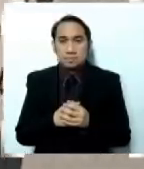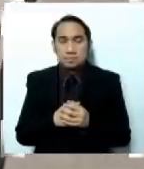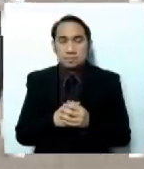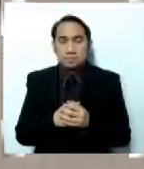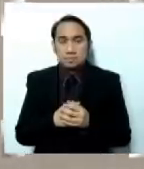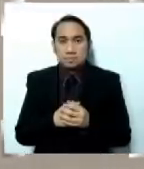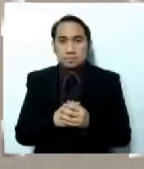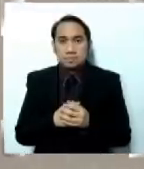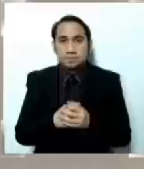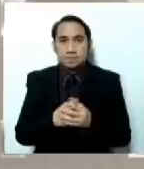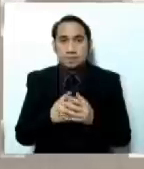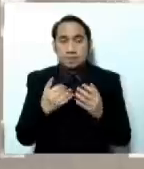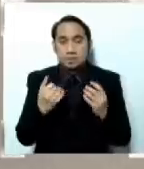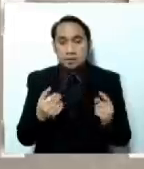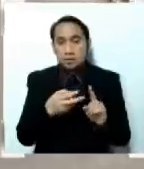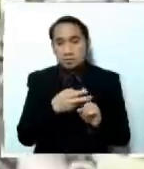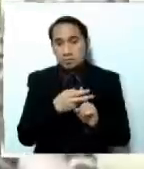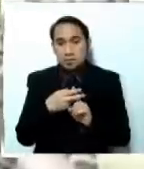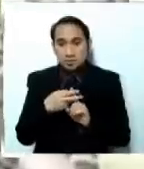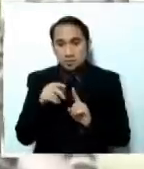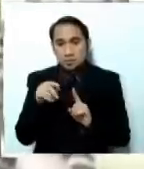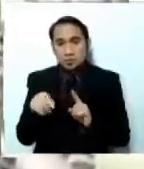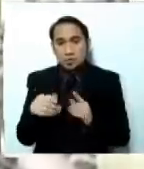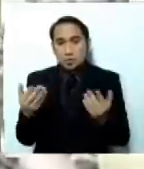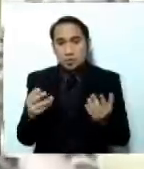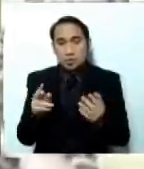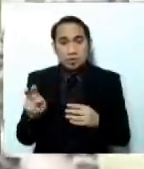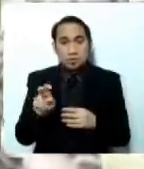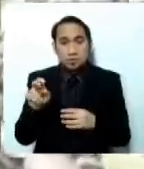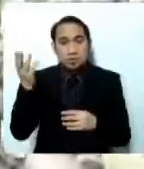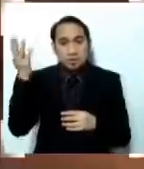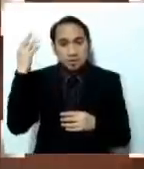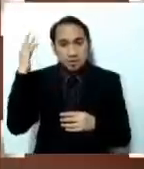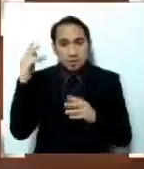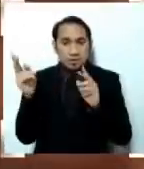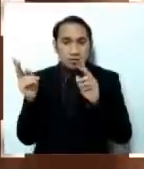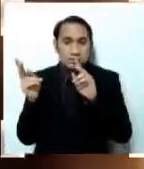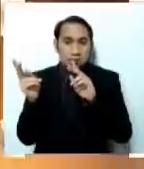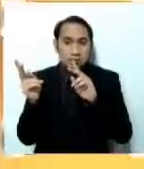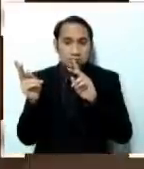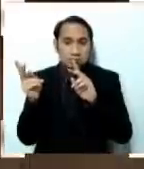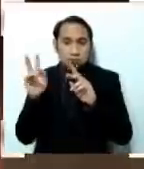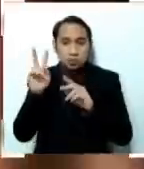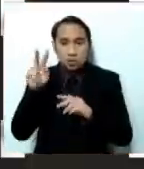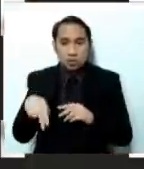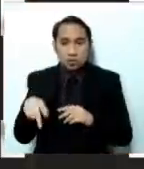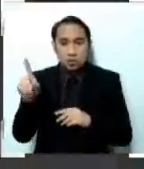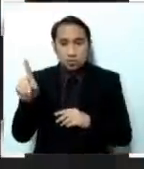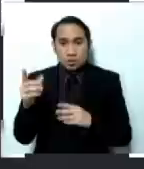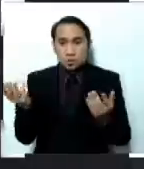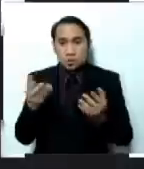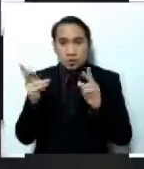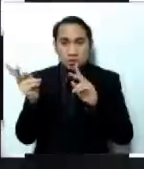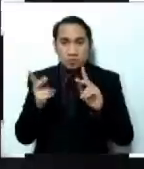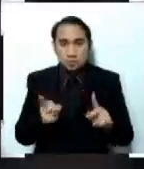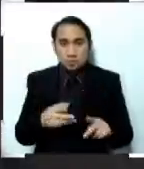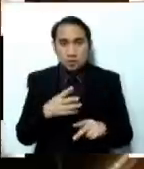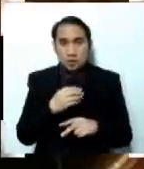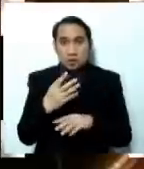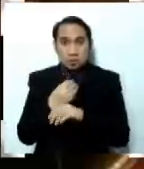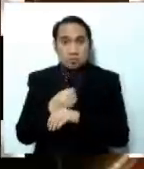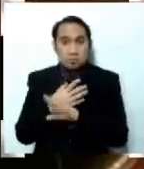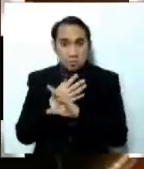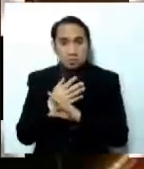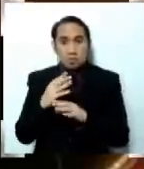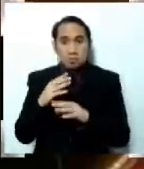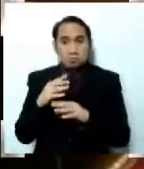Panginidnap sa mga turista sa Dos Palmas Resort sa Palawan noong 2001 at pambobomba sa Davao City noong 2016.